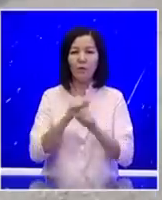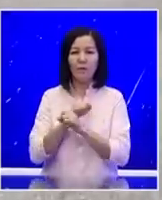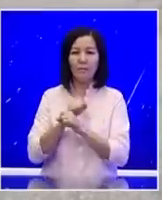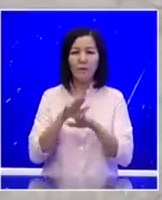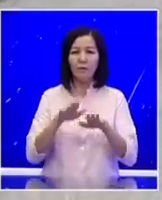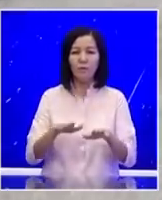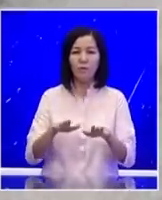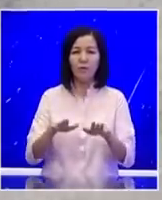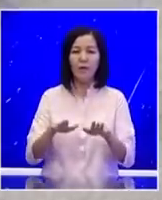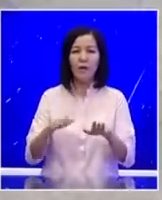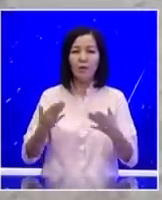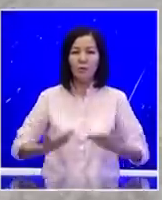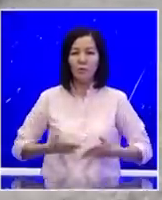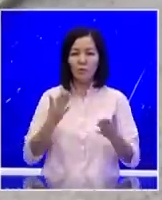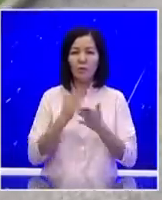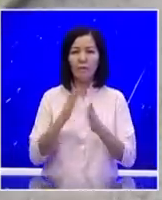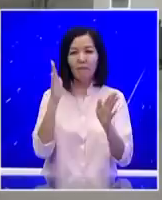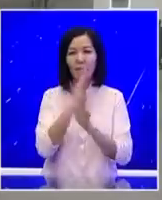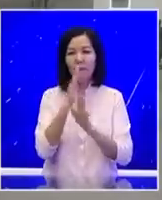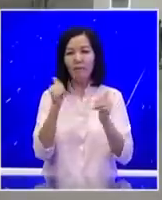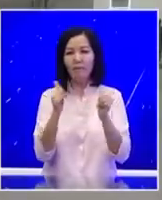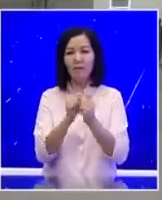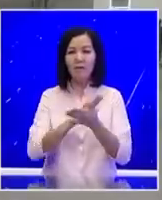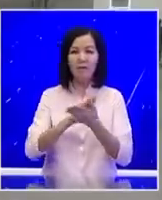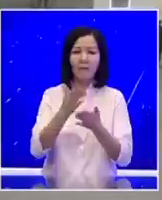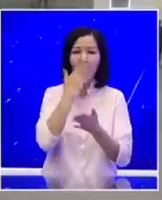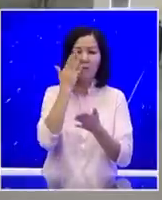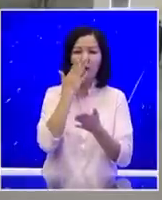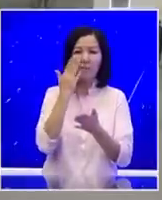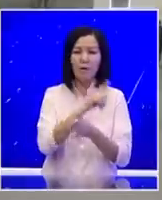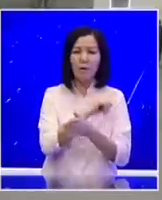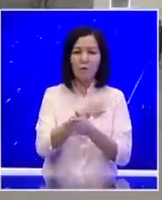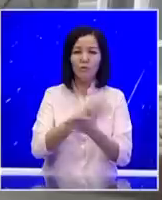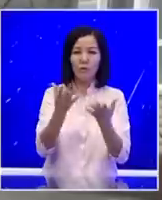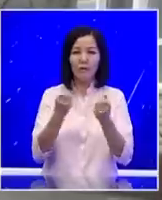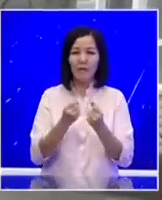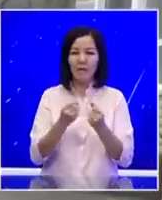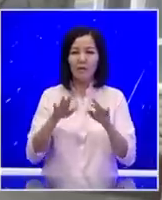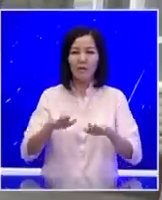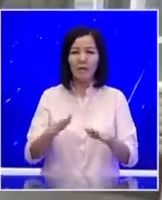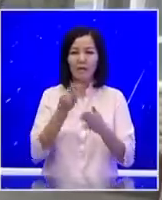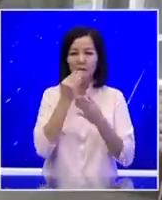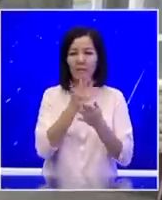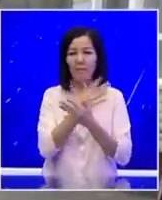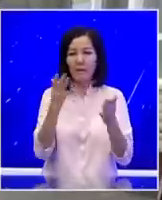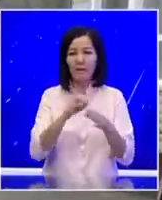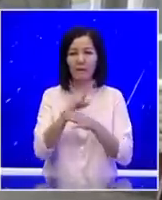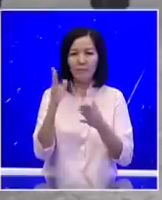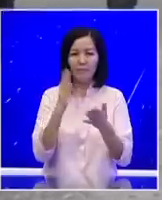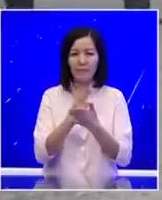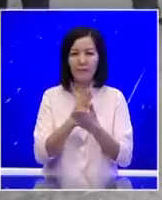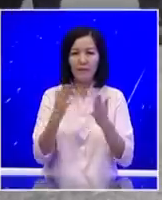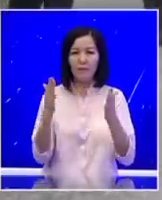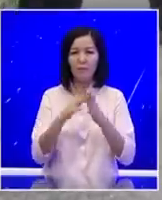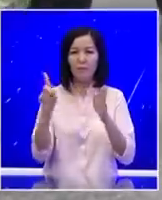орындарының біріне орналасқан. Тамаша табиғат аясында таза ауамен тыныстап, күш-қуат жинайды, жатын орын ішер астан қам жемейді,